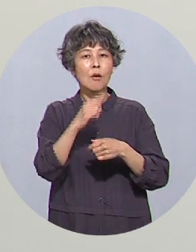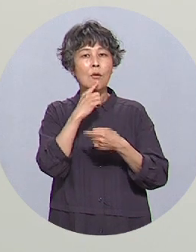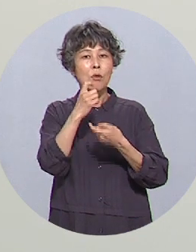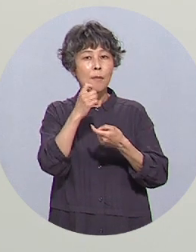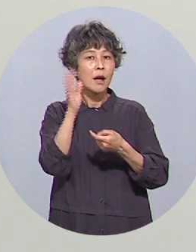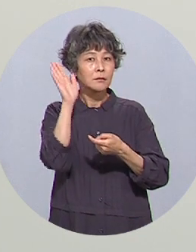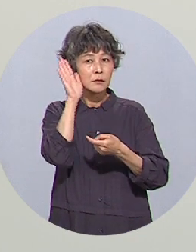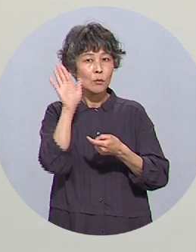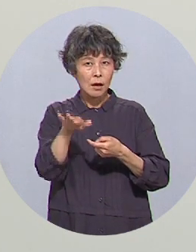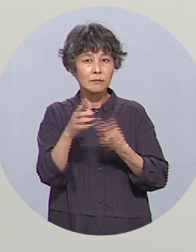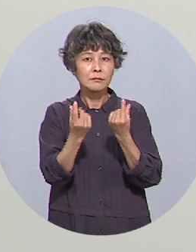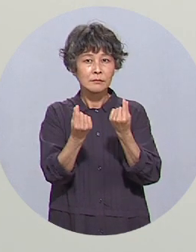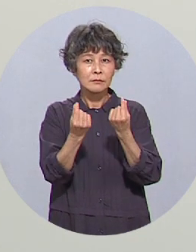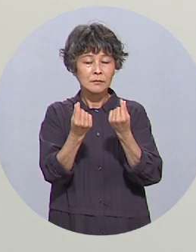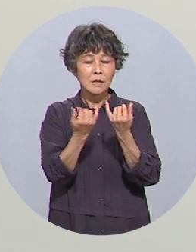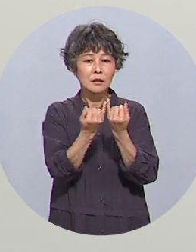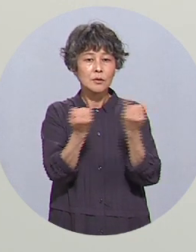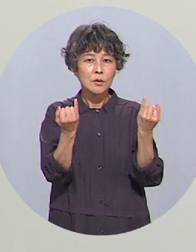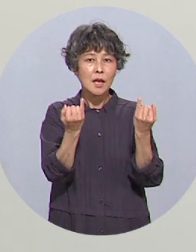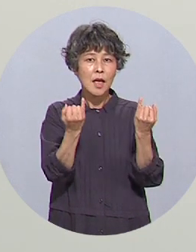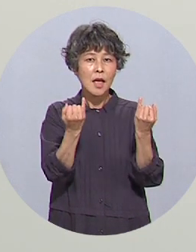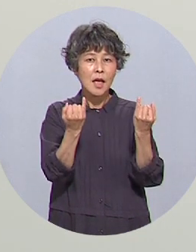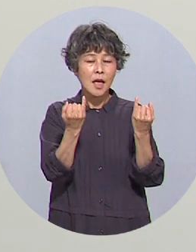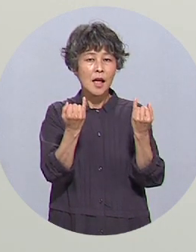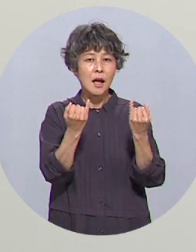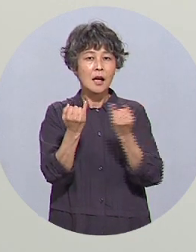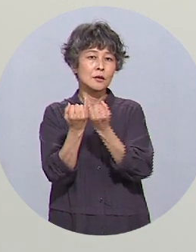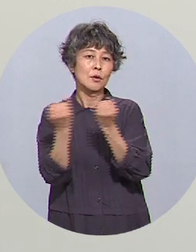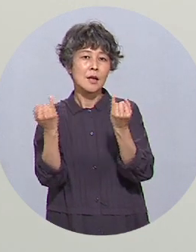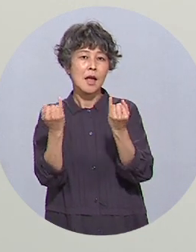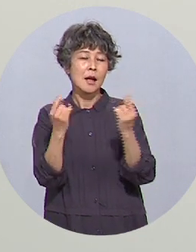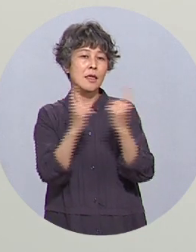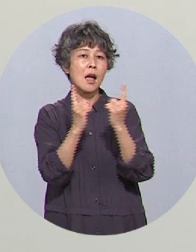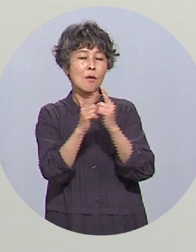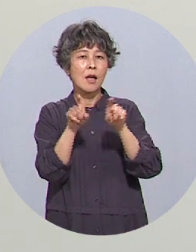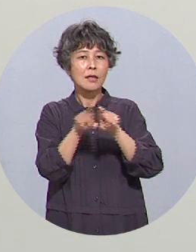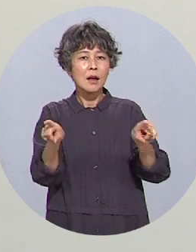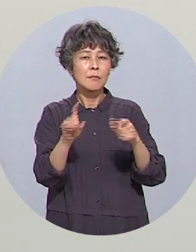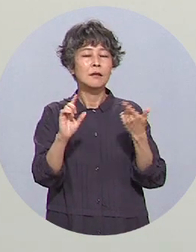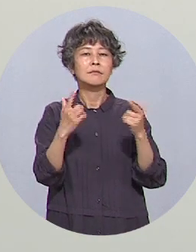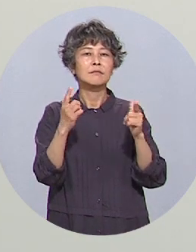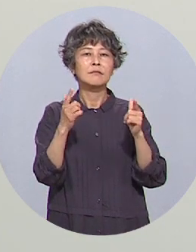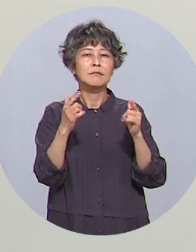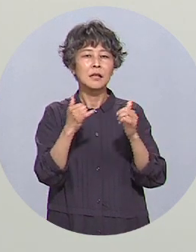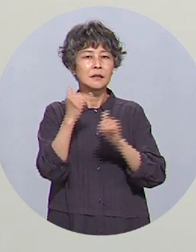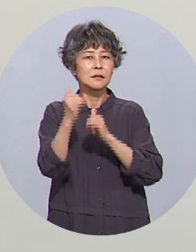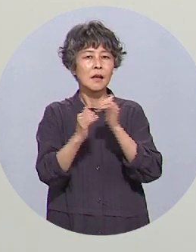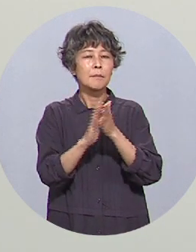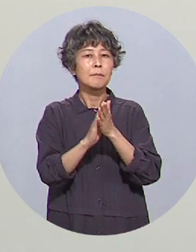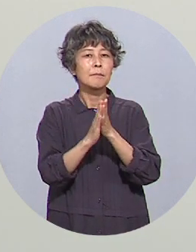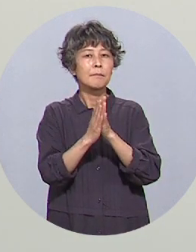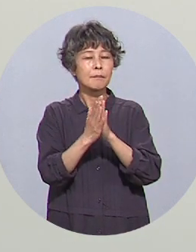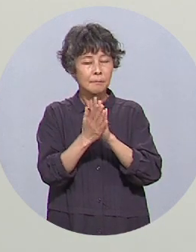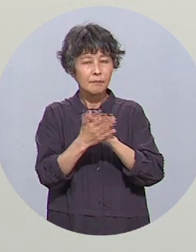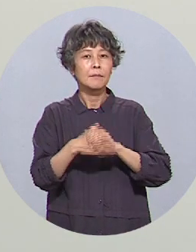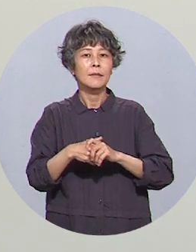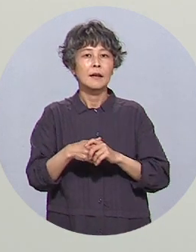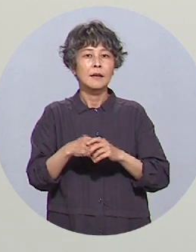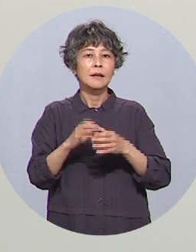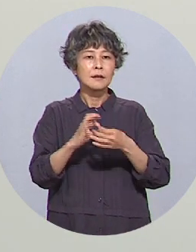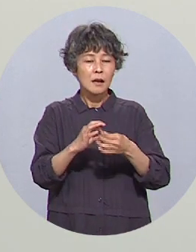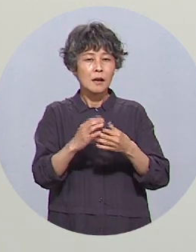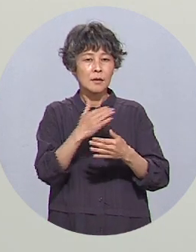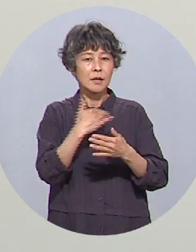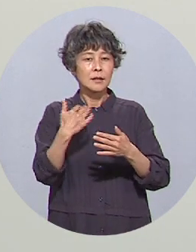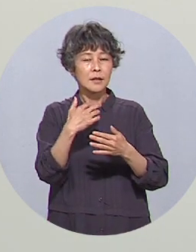があると思うんですけど、女性がですね、女性の対応をするのが当たり前ではない時代になってきていますので、